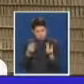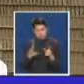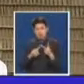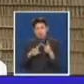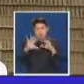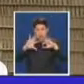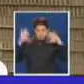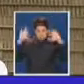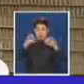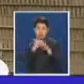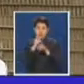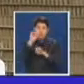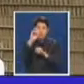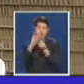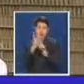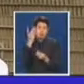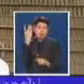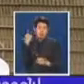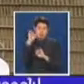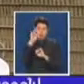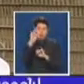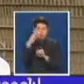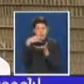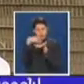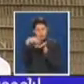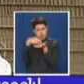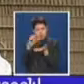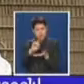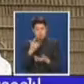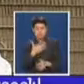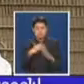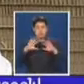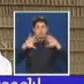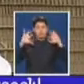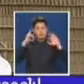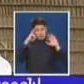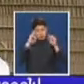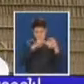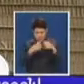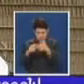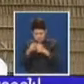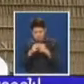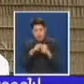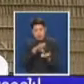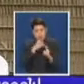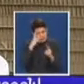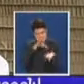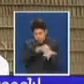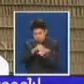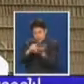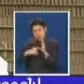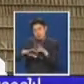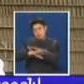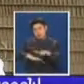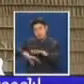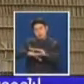บาลเองนะครับที่ประกาศไปเมื่อสัปดาห์ก่อนเนี่ยก็คือการไปหยิบเอาปัญหาซึ่งเป็นปัญหาพื้นฐานของสังคมจริงๆที่นำมา